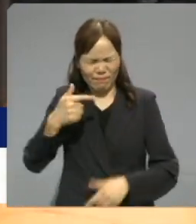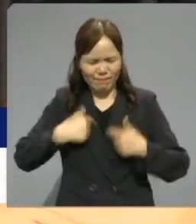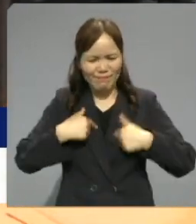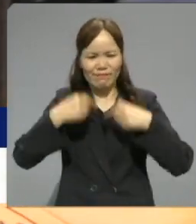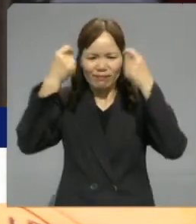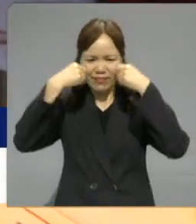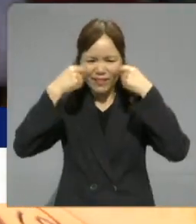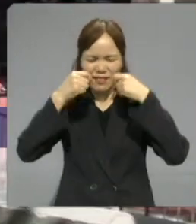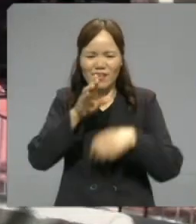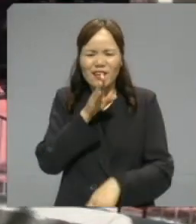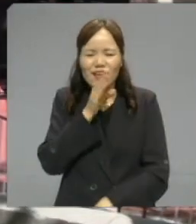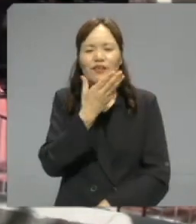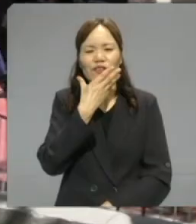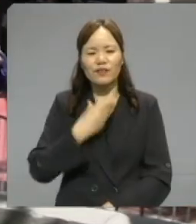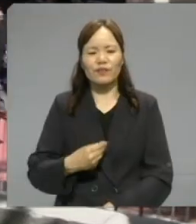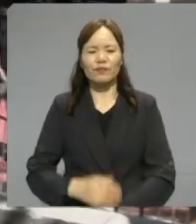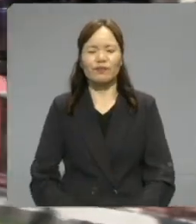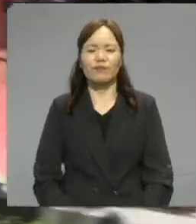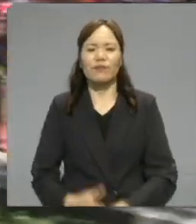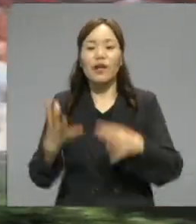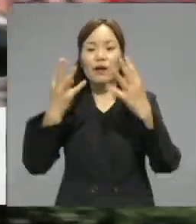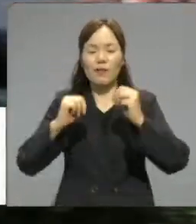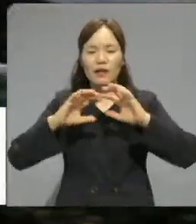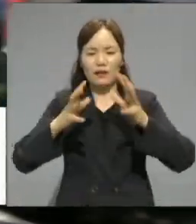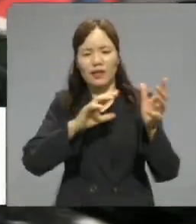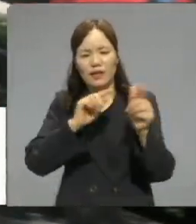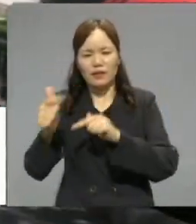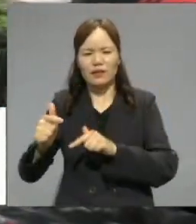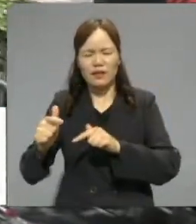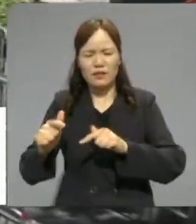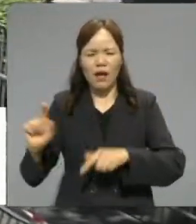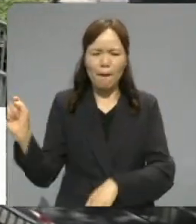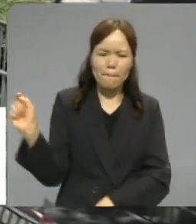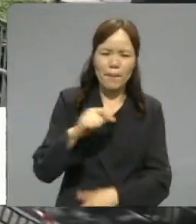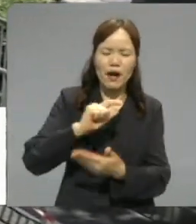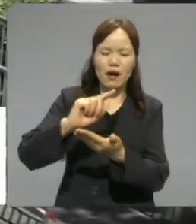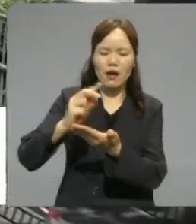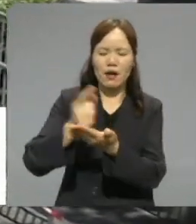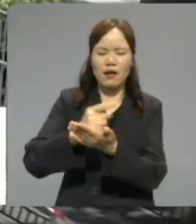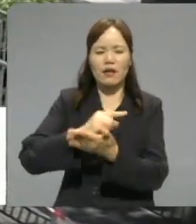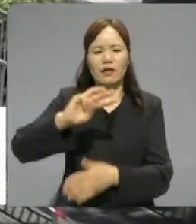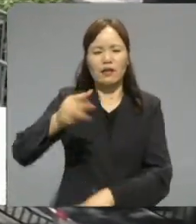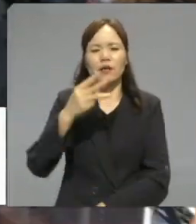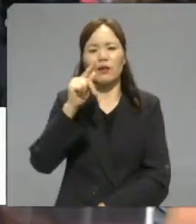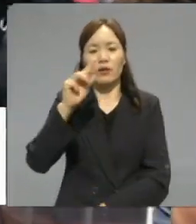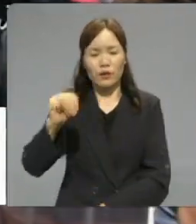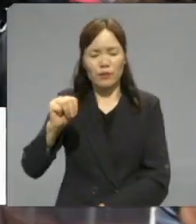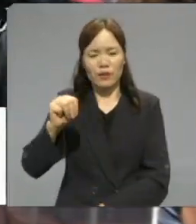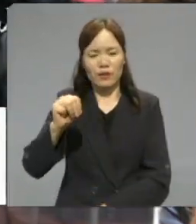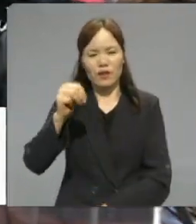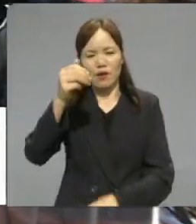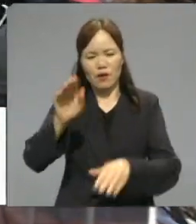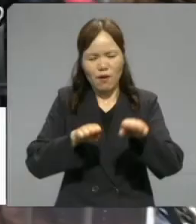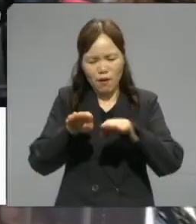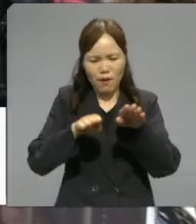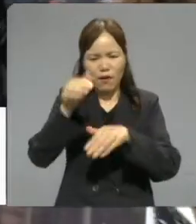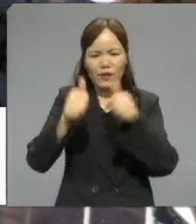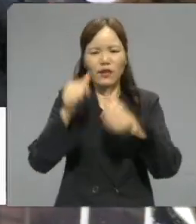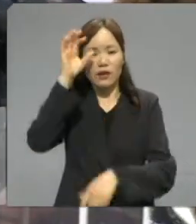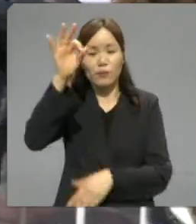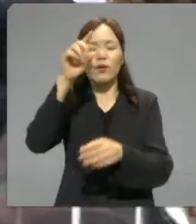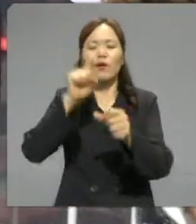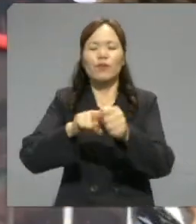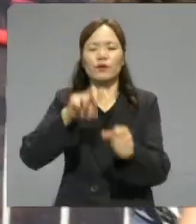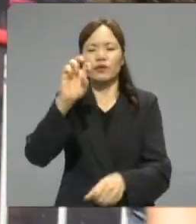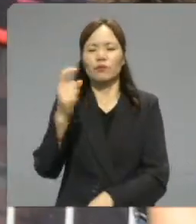elation. Very happy. 수많은 나라에서 최고 시속 300km의 도심 레이싱을 보기 위해 모나코를